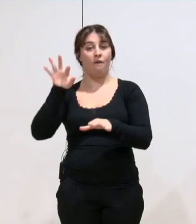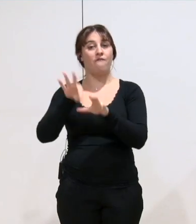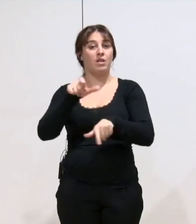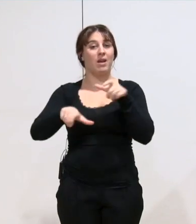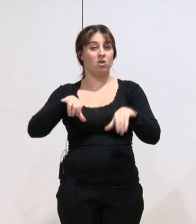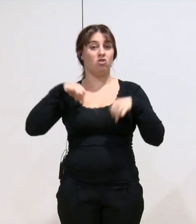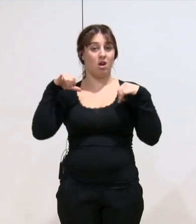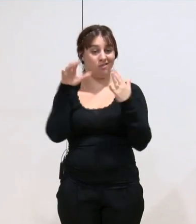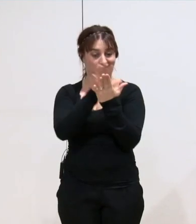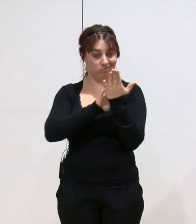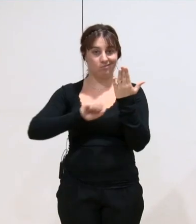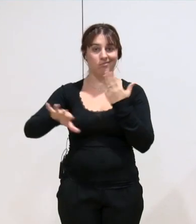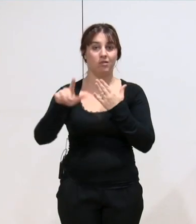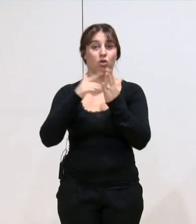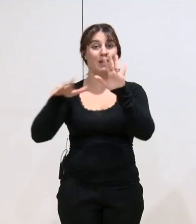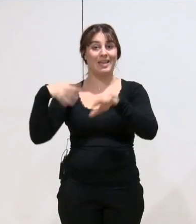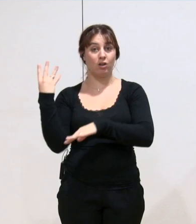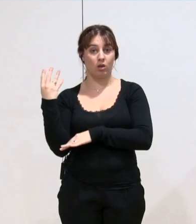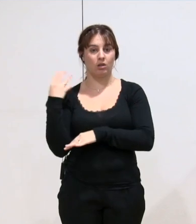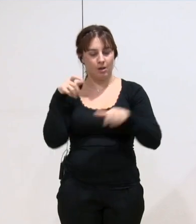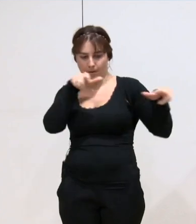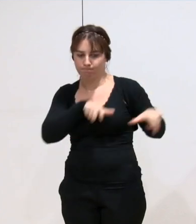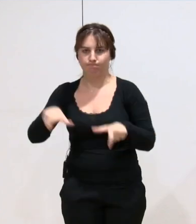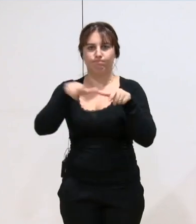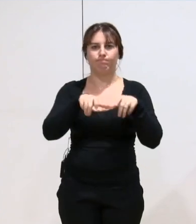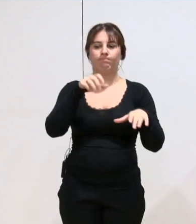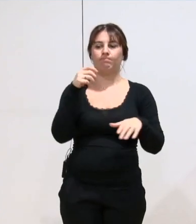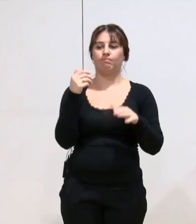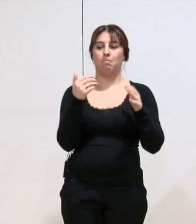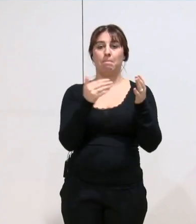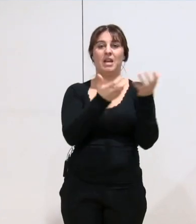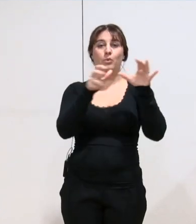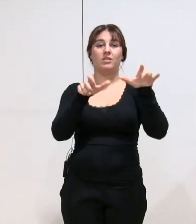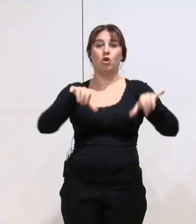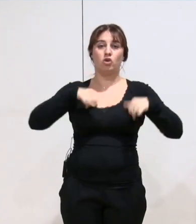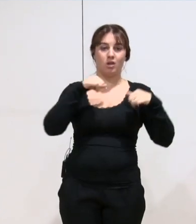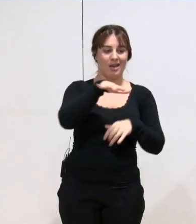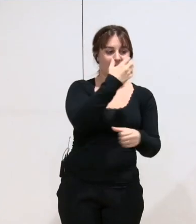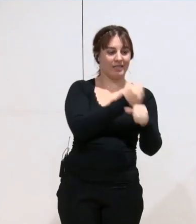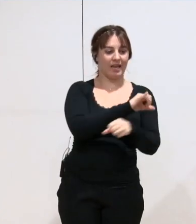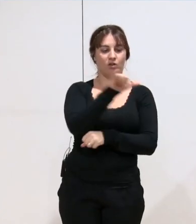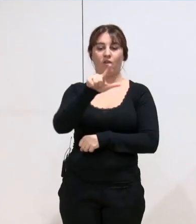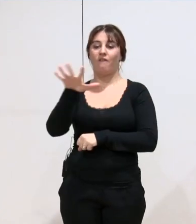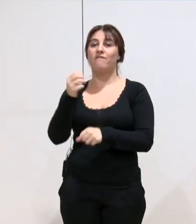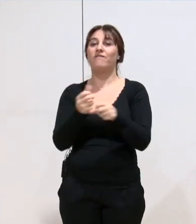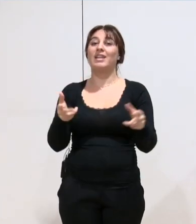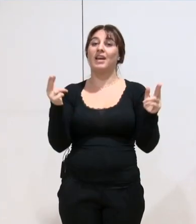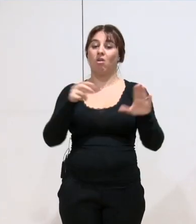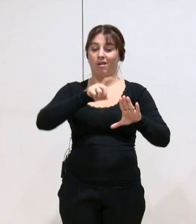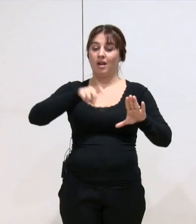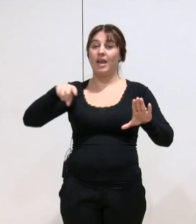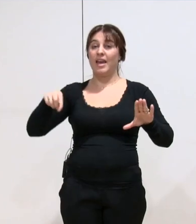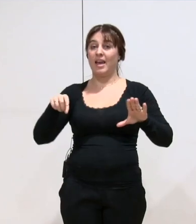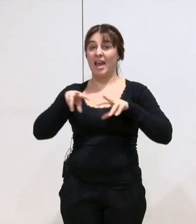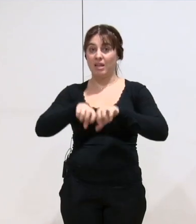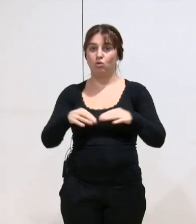2014, et qui a étudié la participation électorale et l'intérêt pour les élections de 1800 jeunes âgés de 15 à 25 ans. Si l'étude révèle que les